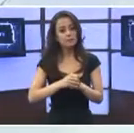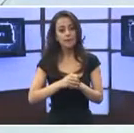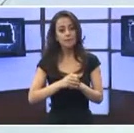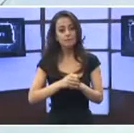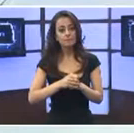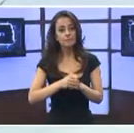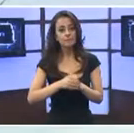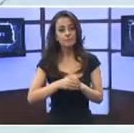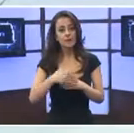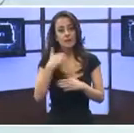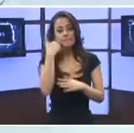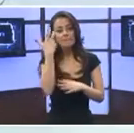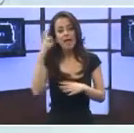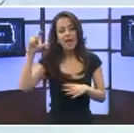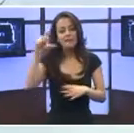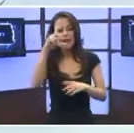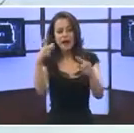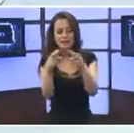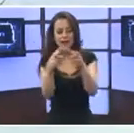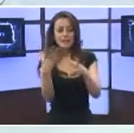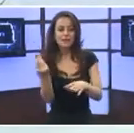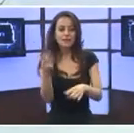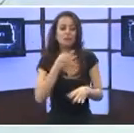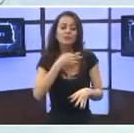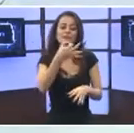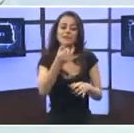çok teşekkür ediyoruz. Çok teşekkür ediyoruz, evet. Banu